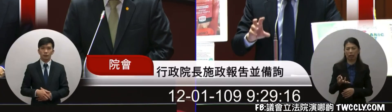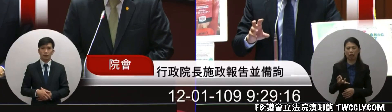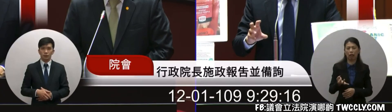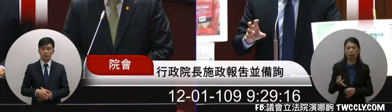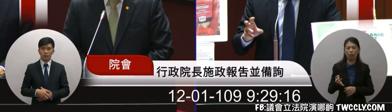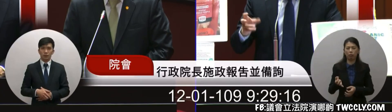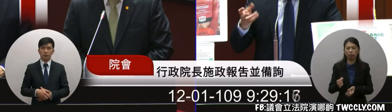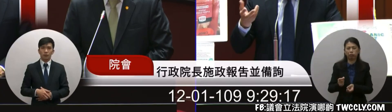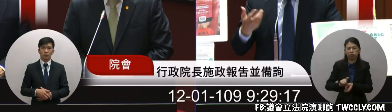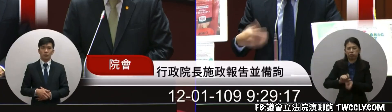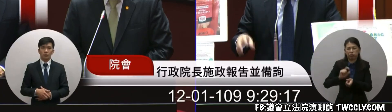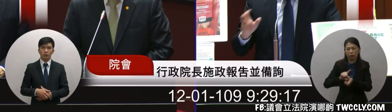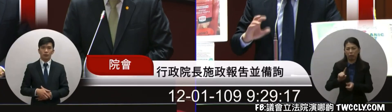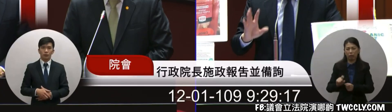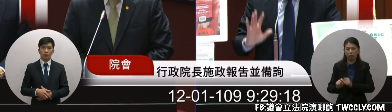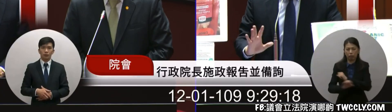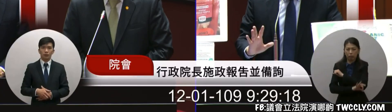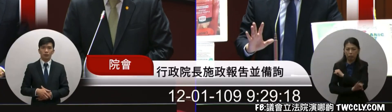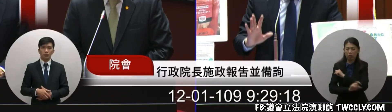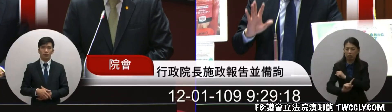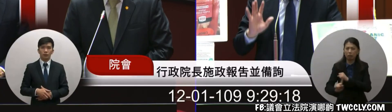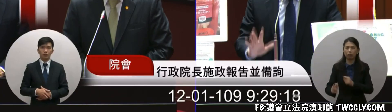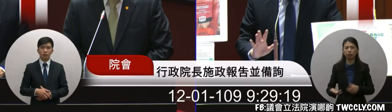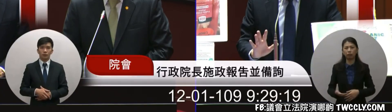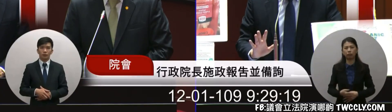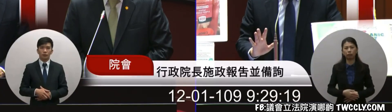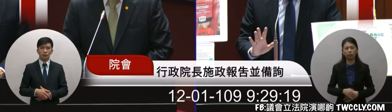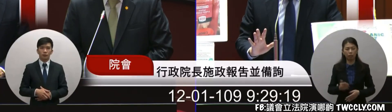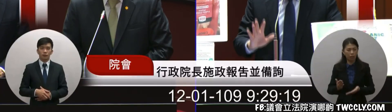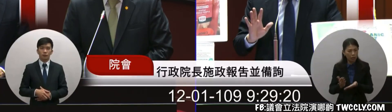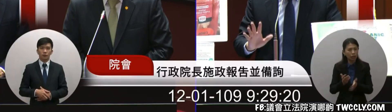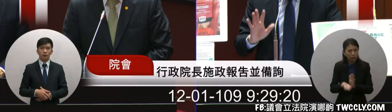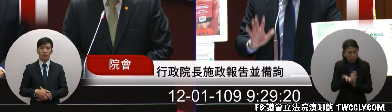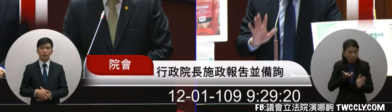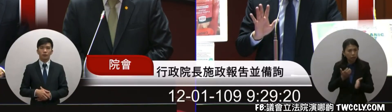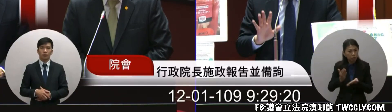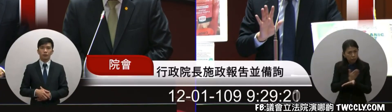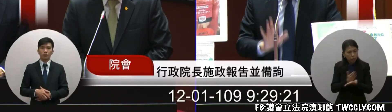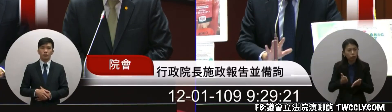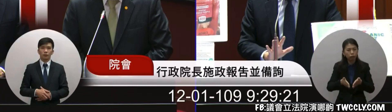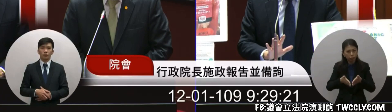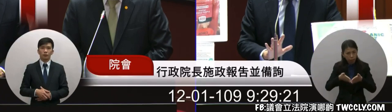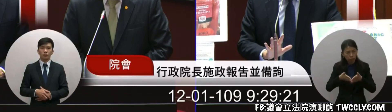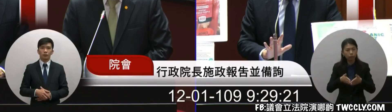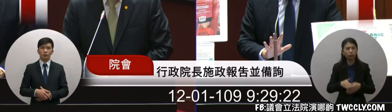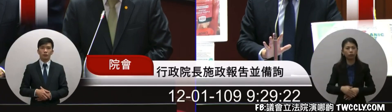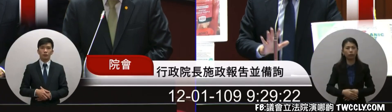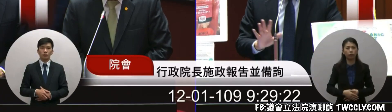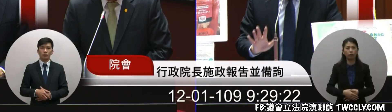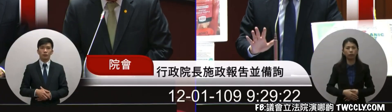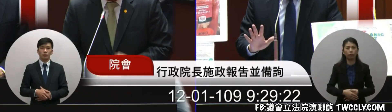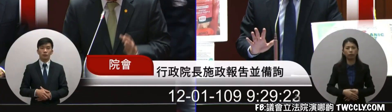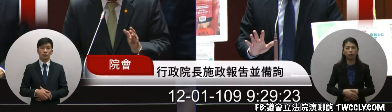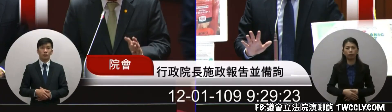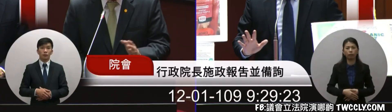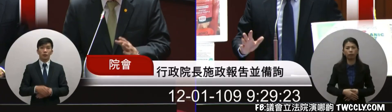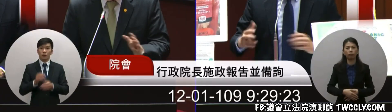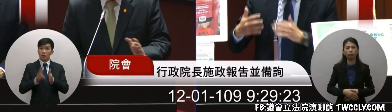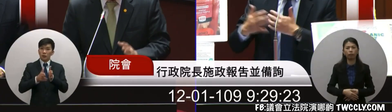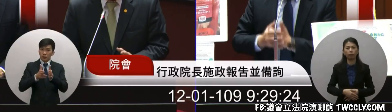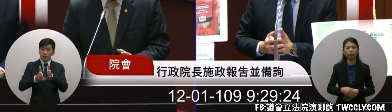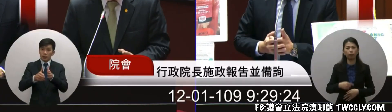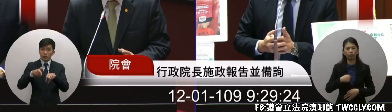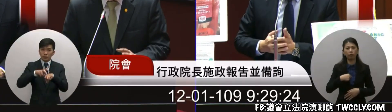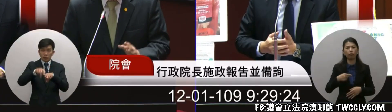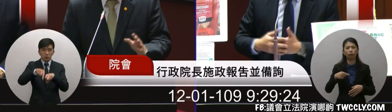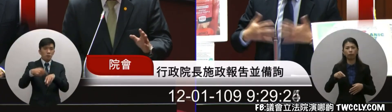倒过来，就是说这些自偿率的这些评估是需要的，他反而可能也还是要看清楚 在铁路方面我们认为过去